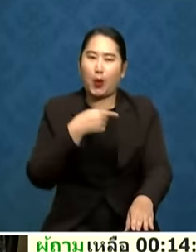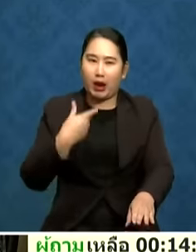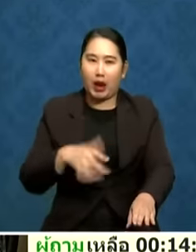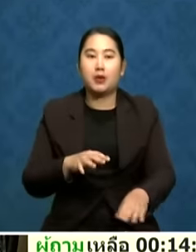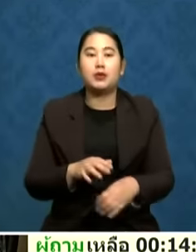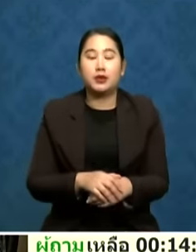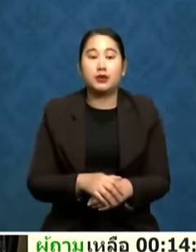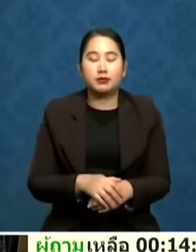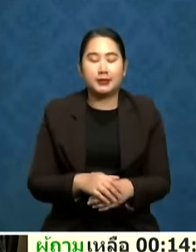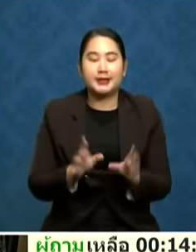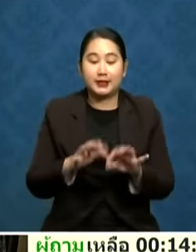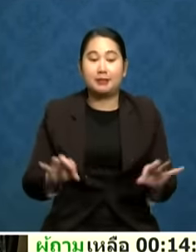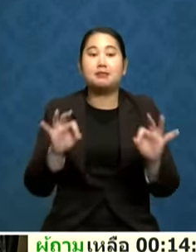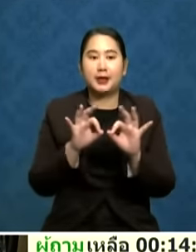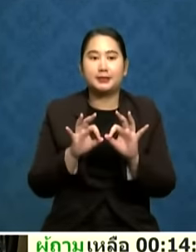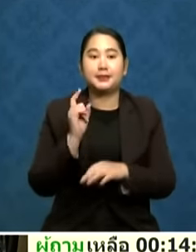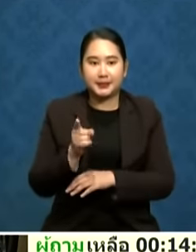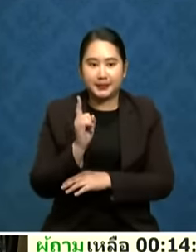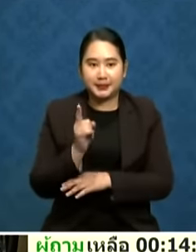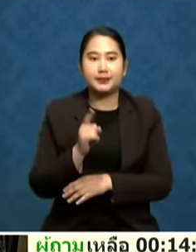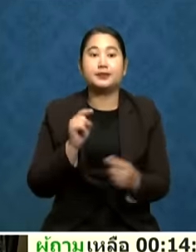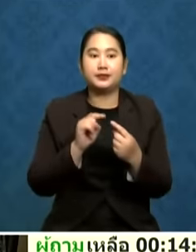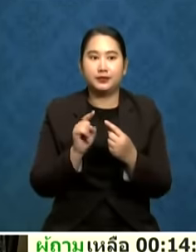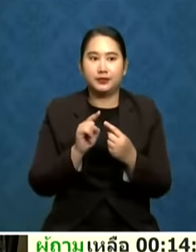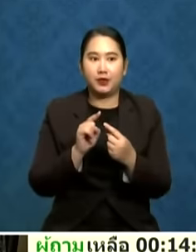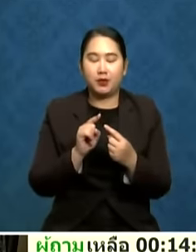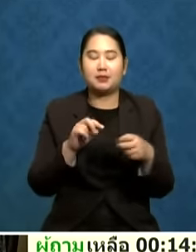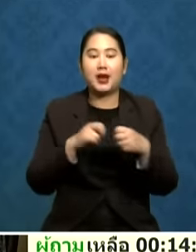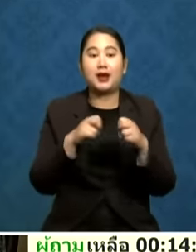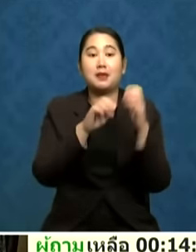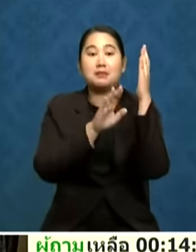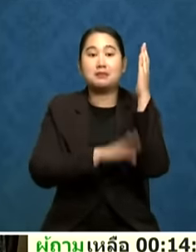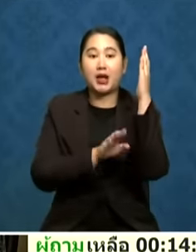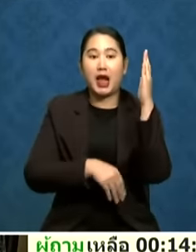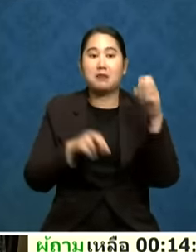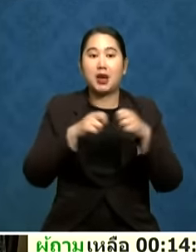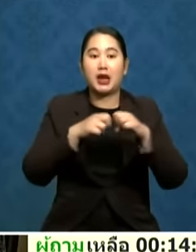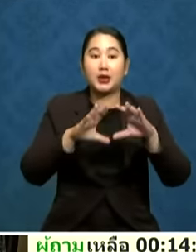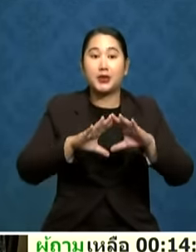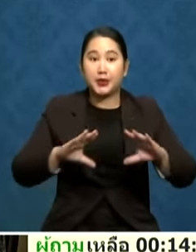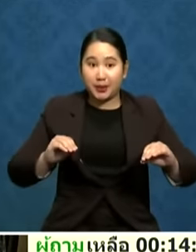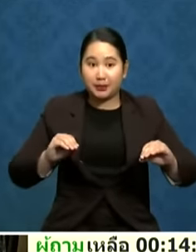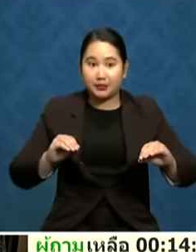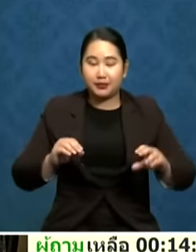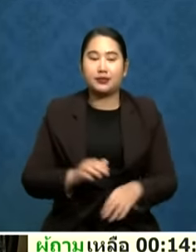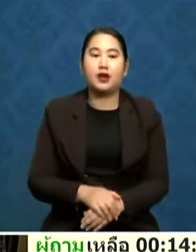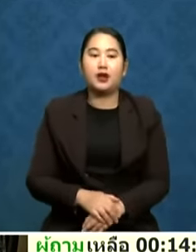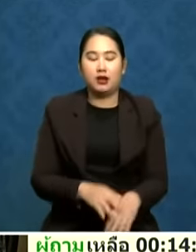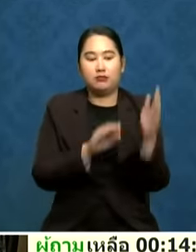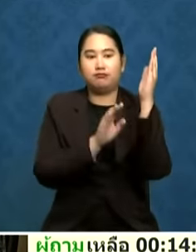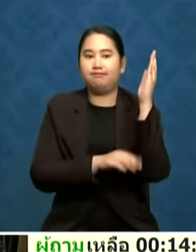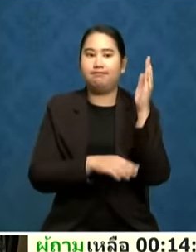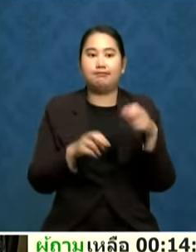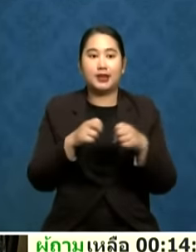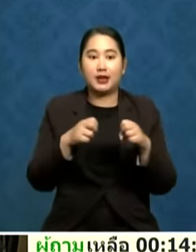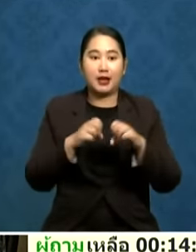แต่เหตุกณนี้มีความสำคญอย่างยิ่ง ต่อการดับไฟใต้ตราบใดที่เหตุกณนี้ไมได้รัการคลี่คลาย